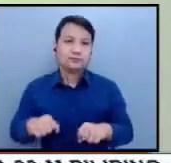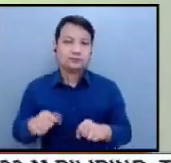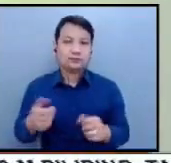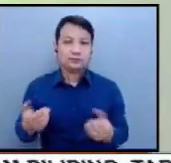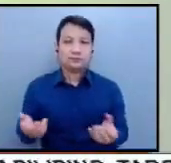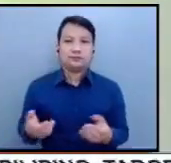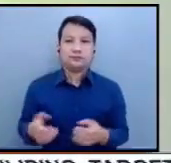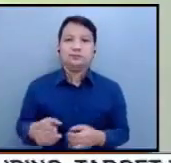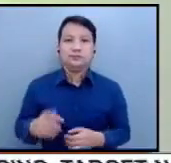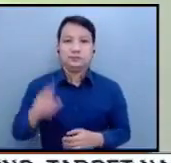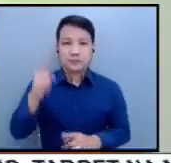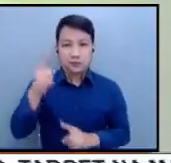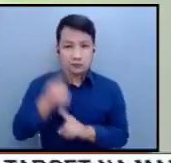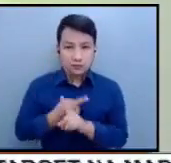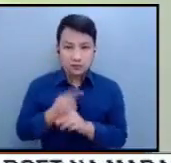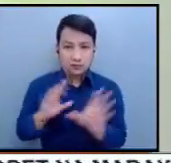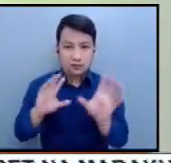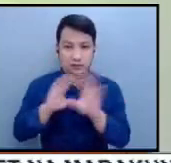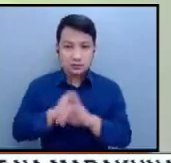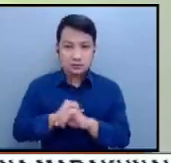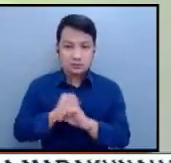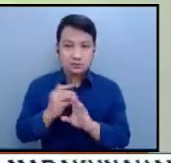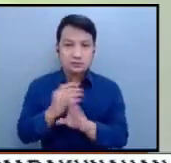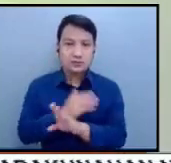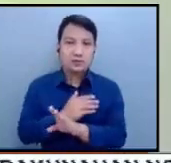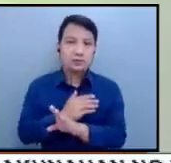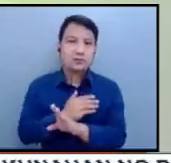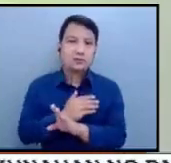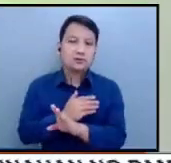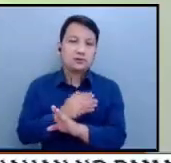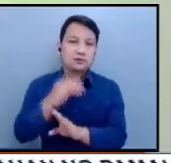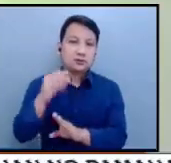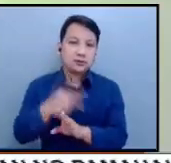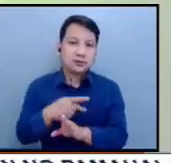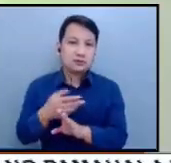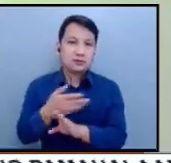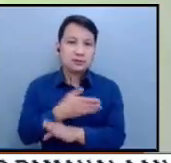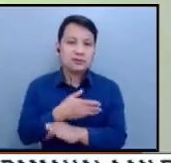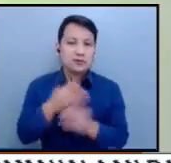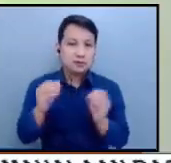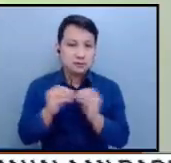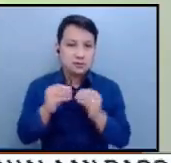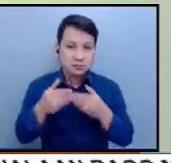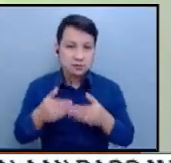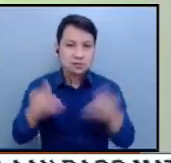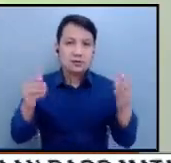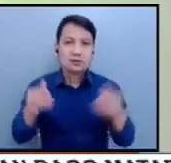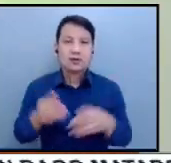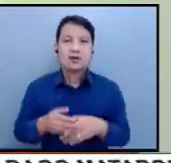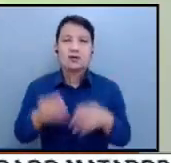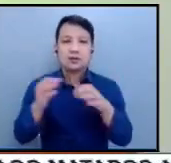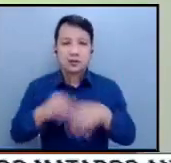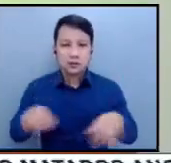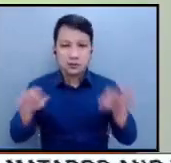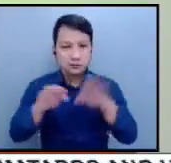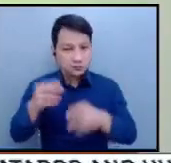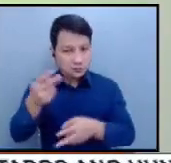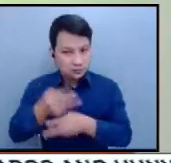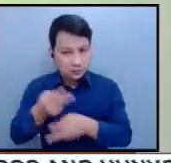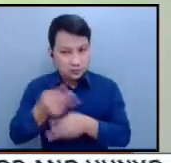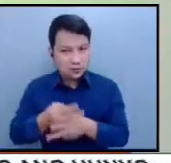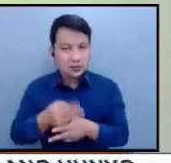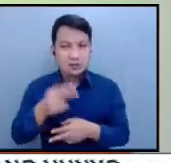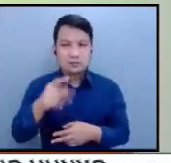isang buwan bago ang buwan ng panitikan sa buwan ng Abril ay talagang puspusang pinaghahandaan na ito. At kaugnay niyan,